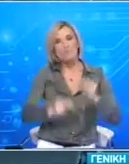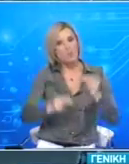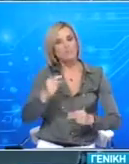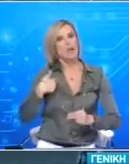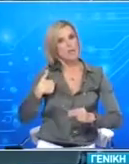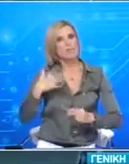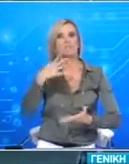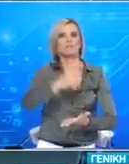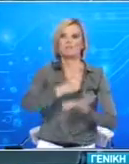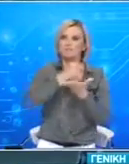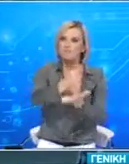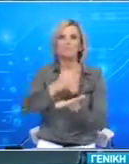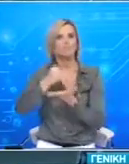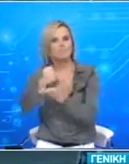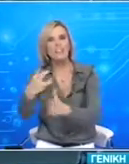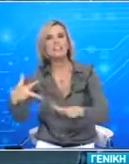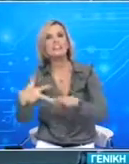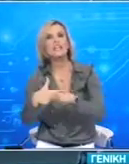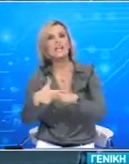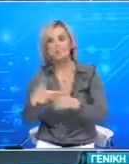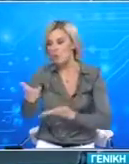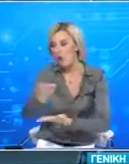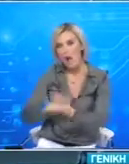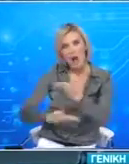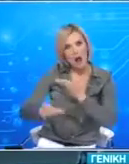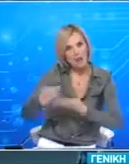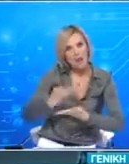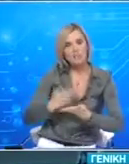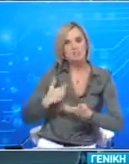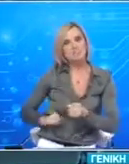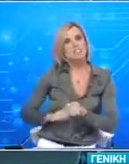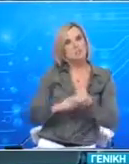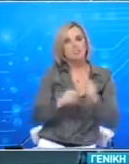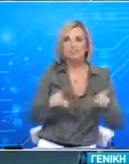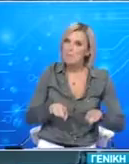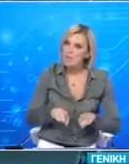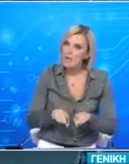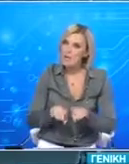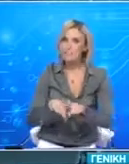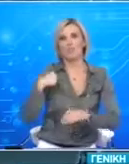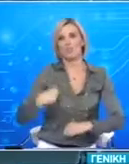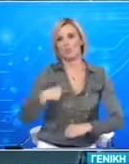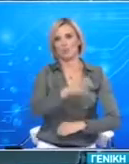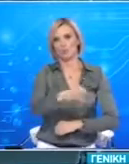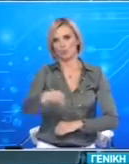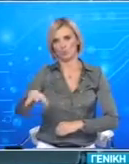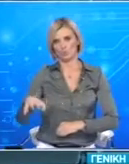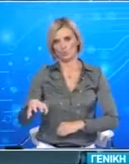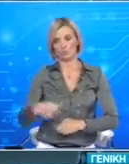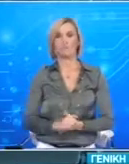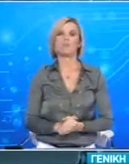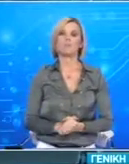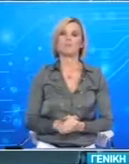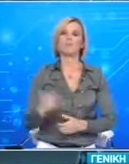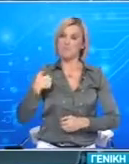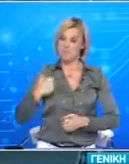Αλληλεγγύης, το οποίο έρχεται να στηρίξει τις κοινωνίες που σηκώσαμε το μεγάλο βάρος της μεταναστευτικής κρίσης. Και ήδη έχουμε